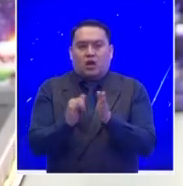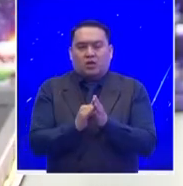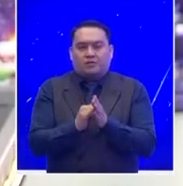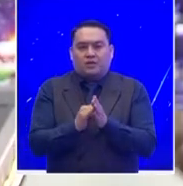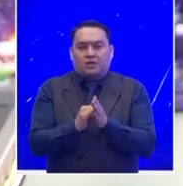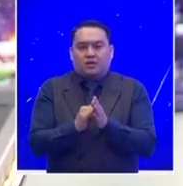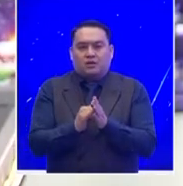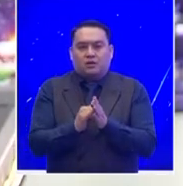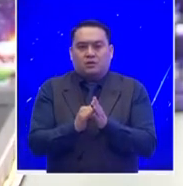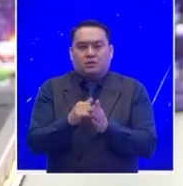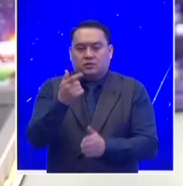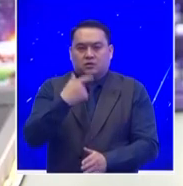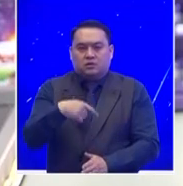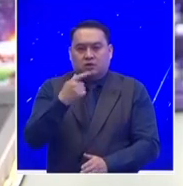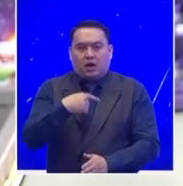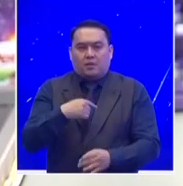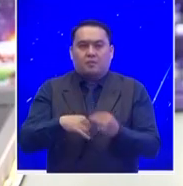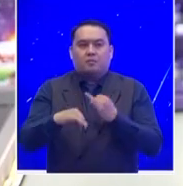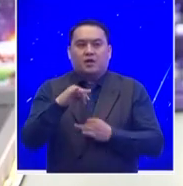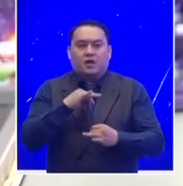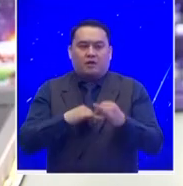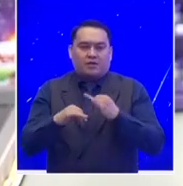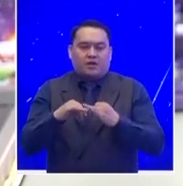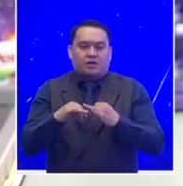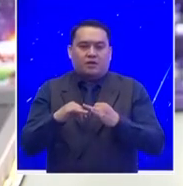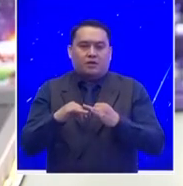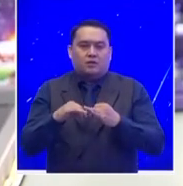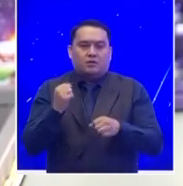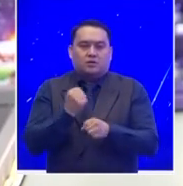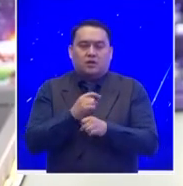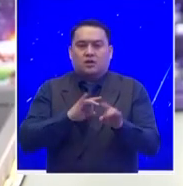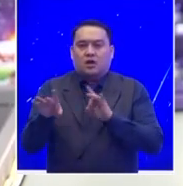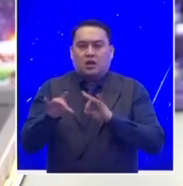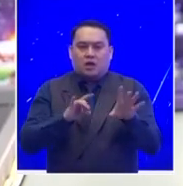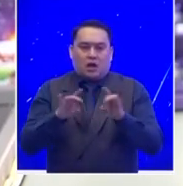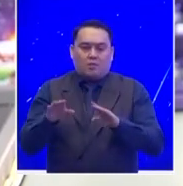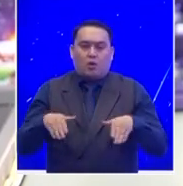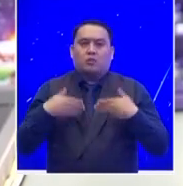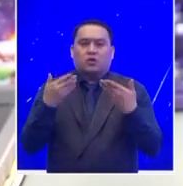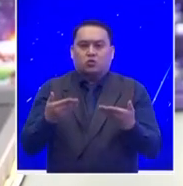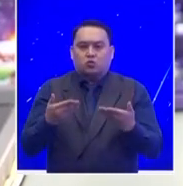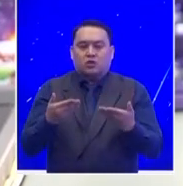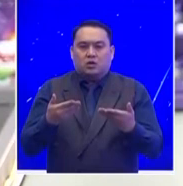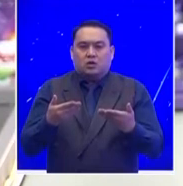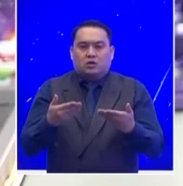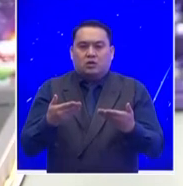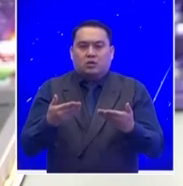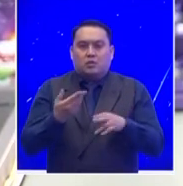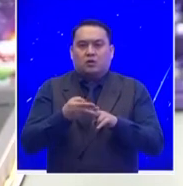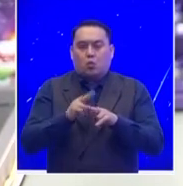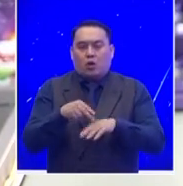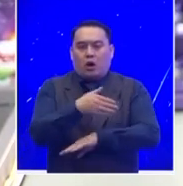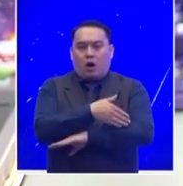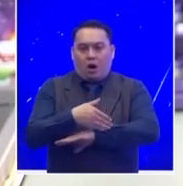полки сами, переговорить с мебельщиком, также сделать рекламу, например, обратиться в СМИ, что по такому-то